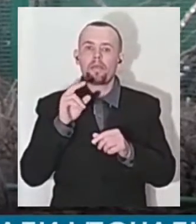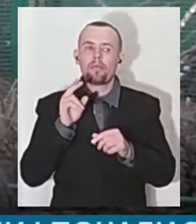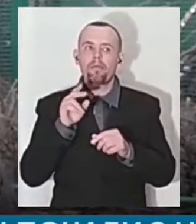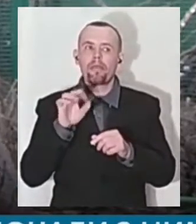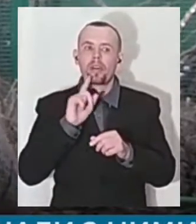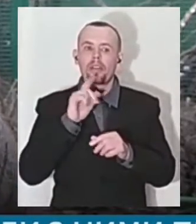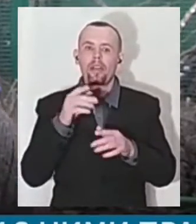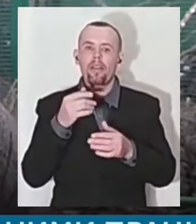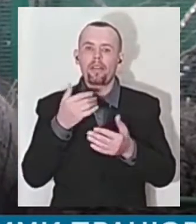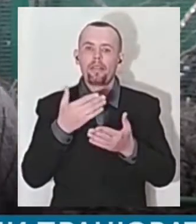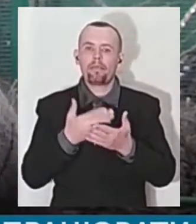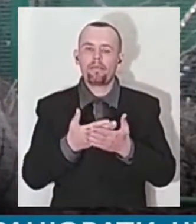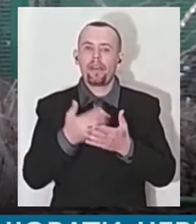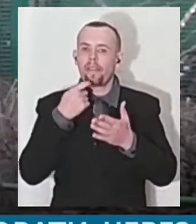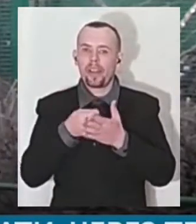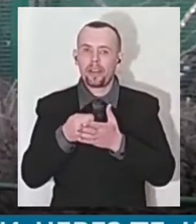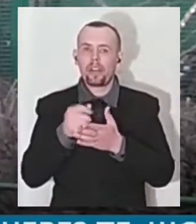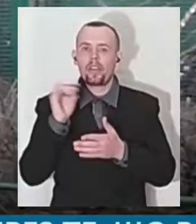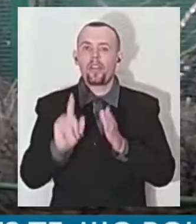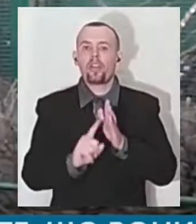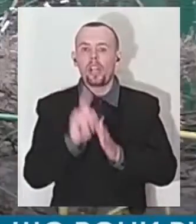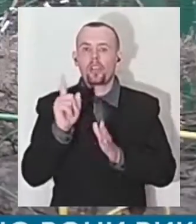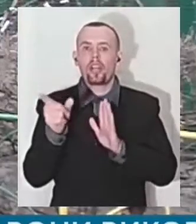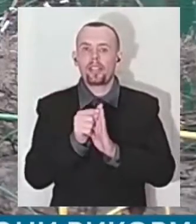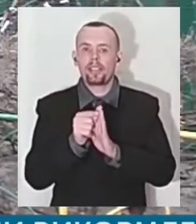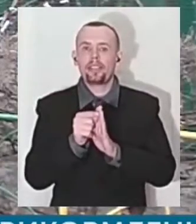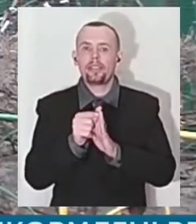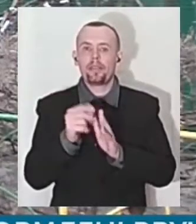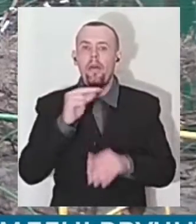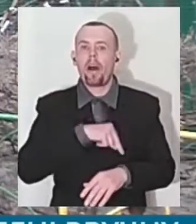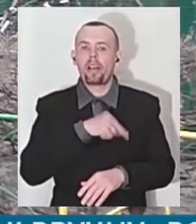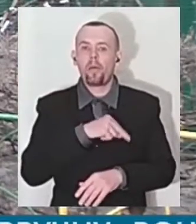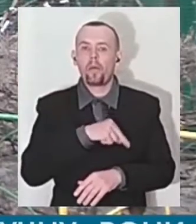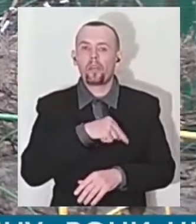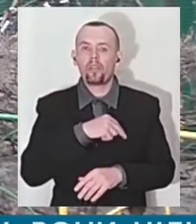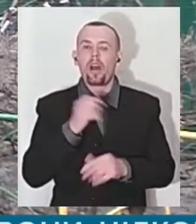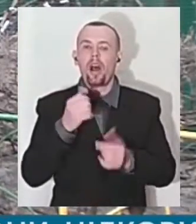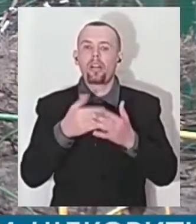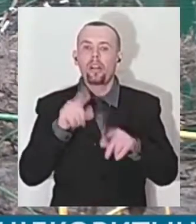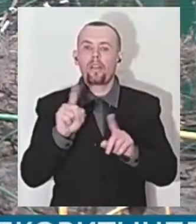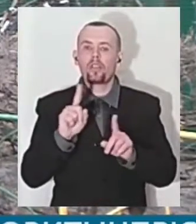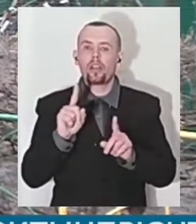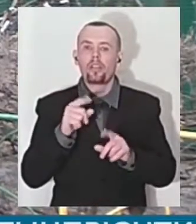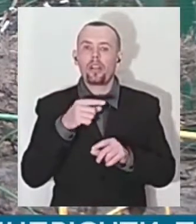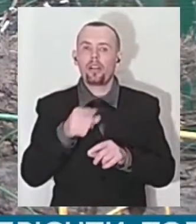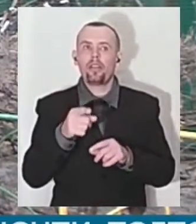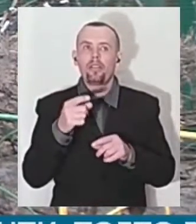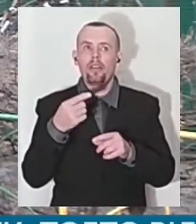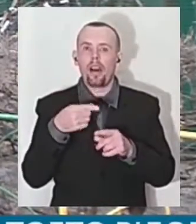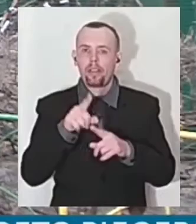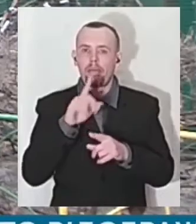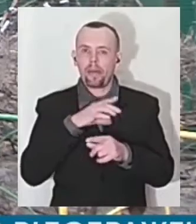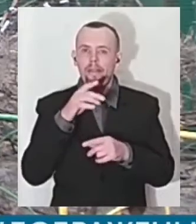викормили і почали з ними працювати. А того, що вони викормлені вручну, вони